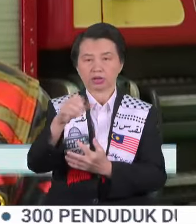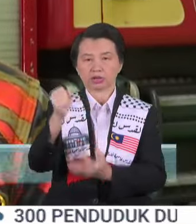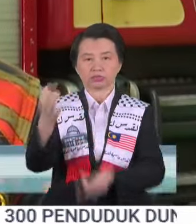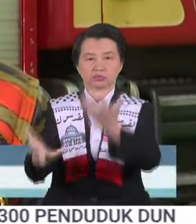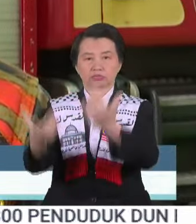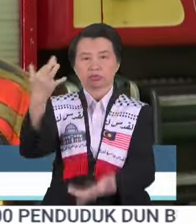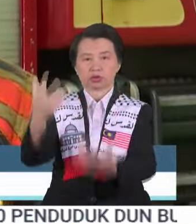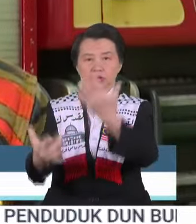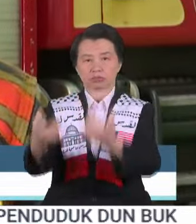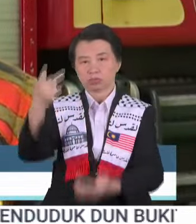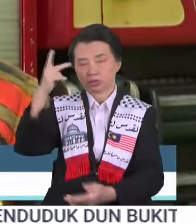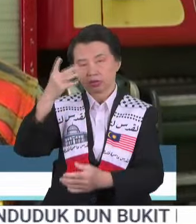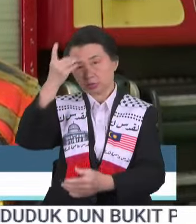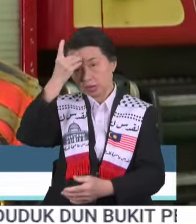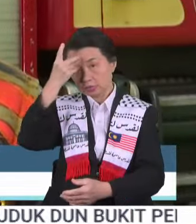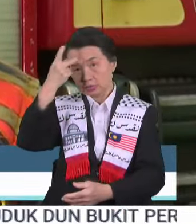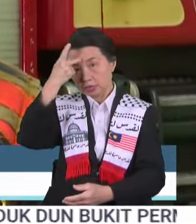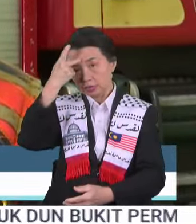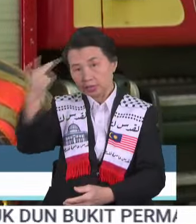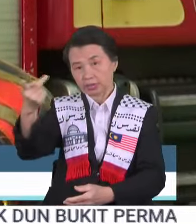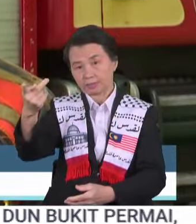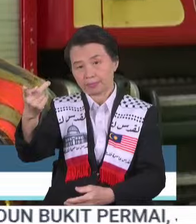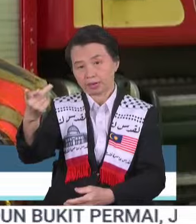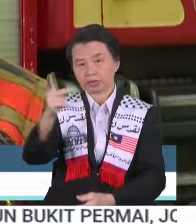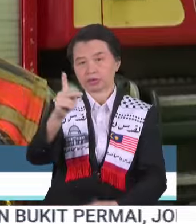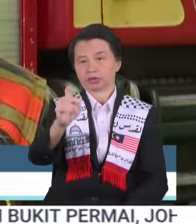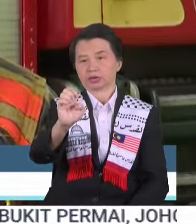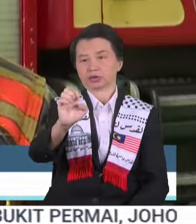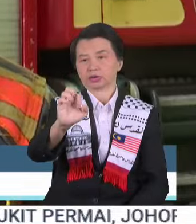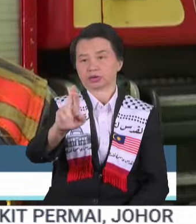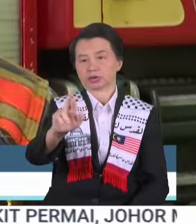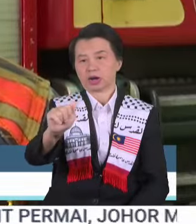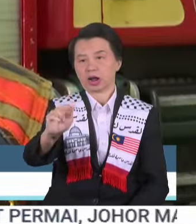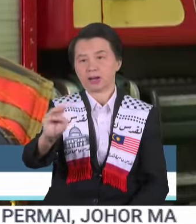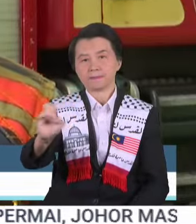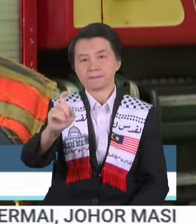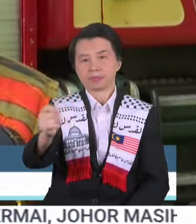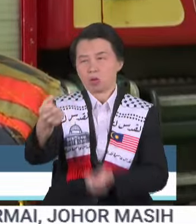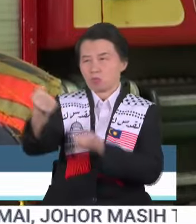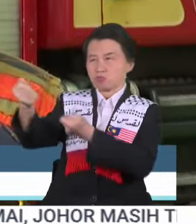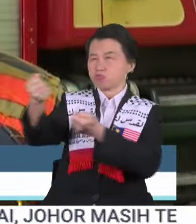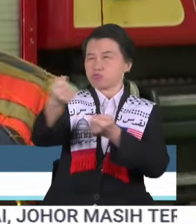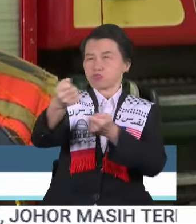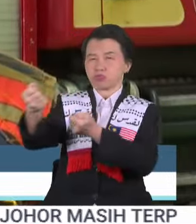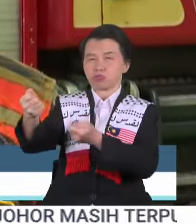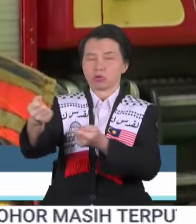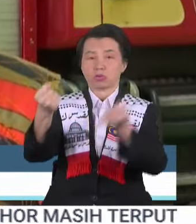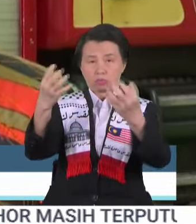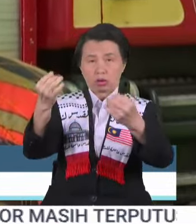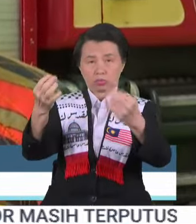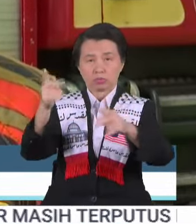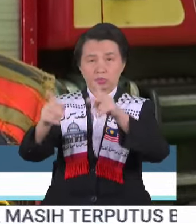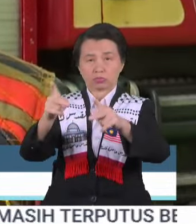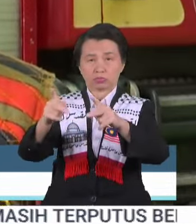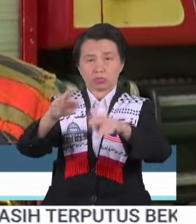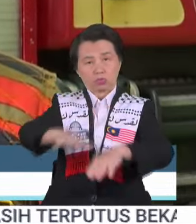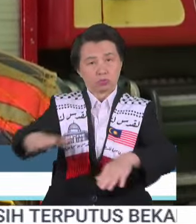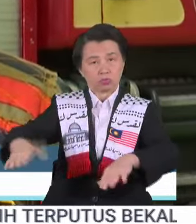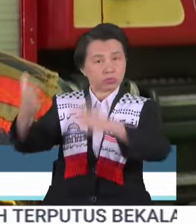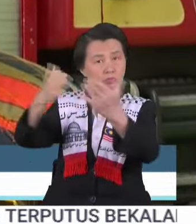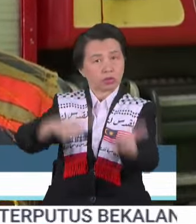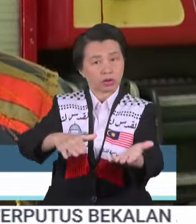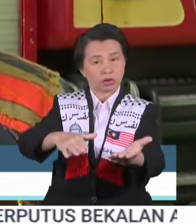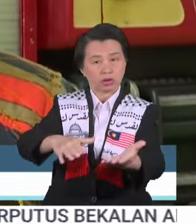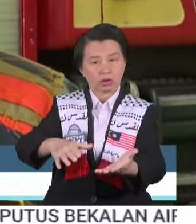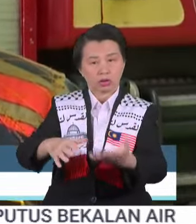di Keramat Pusat Tahfiz Darul Ittifaqiyah yang telah mengorbankan 23 mangsa dan